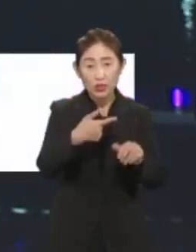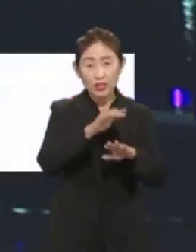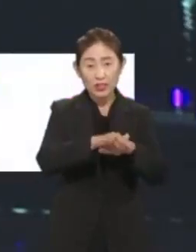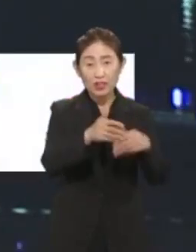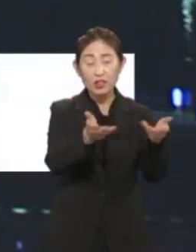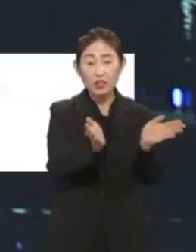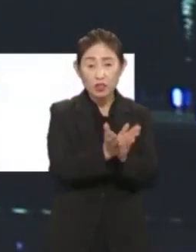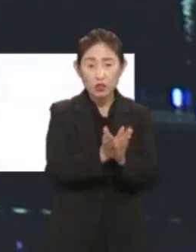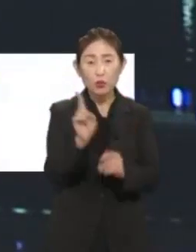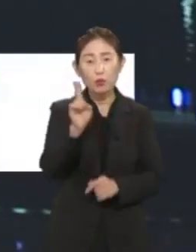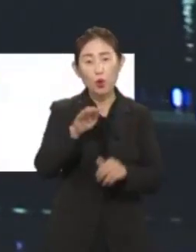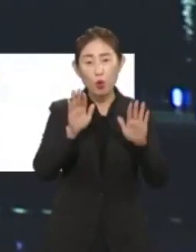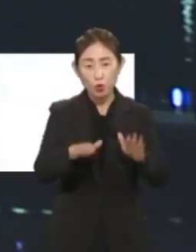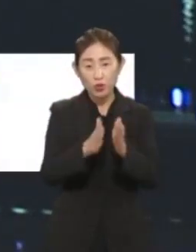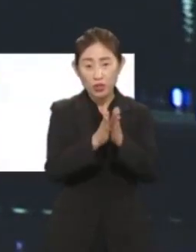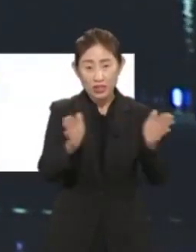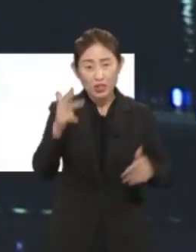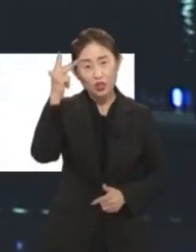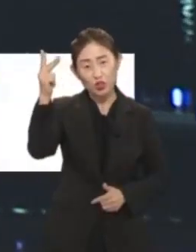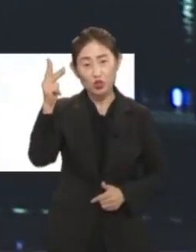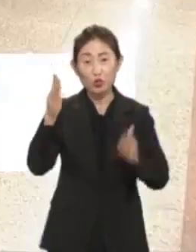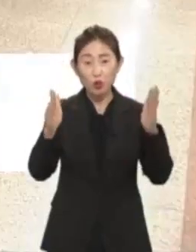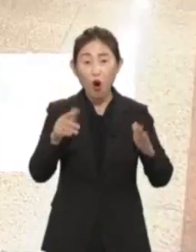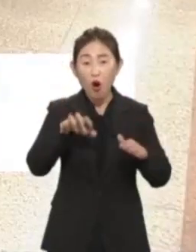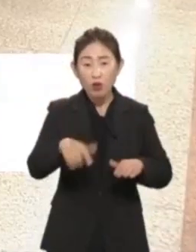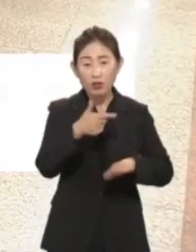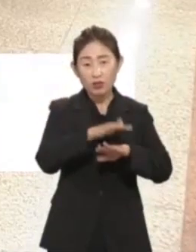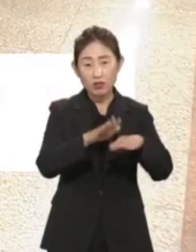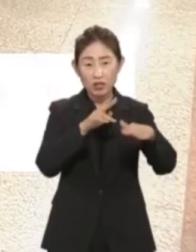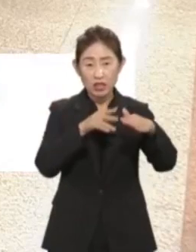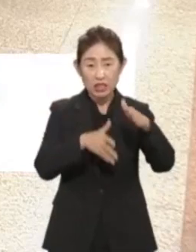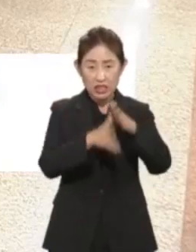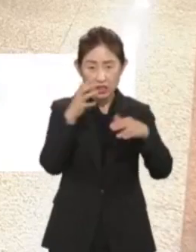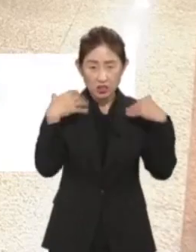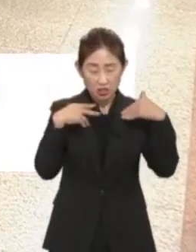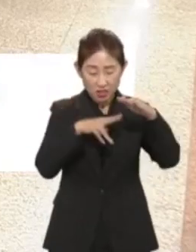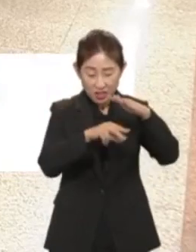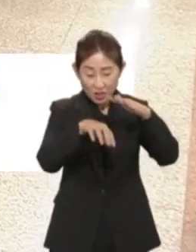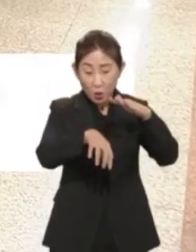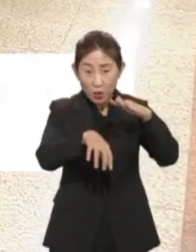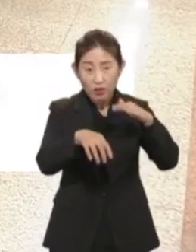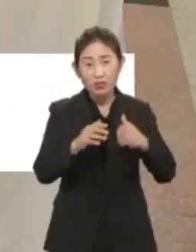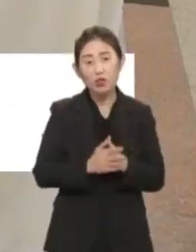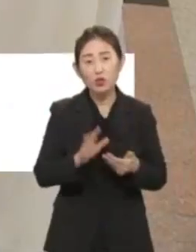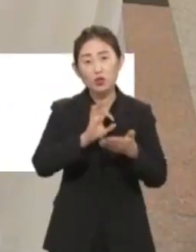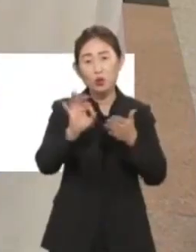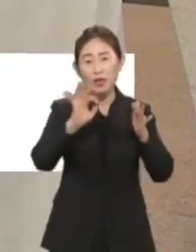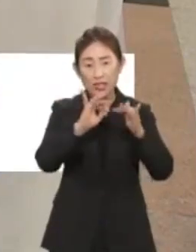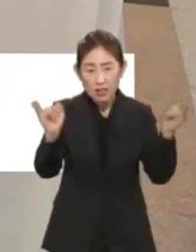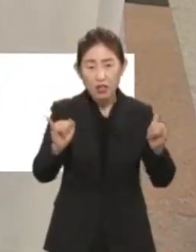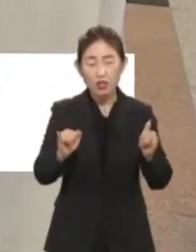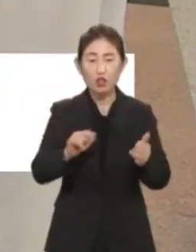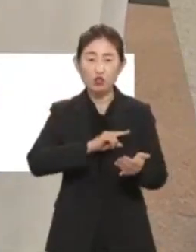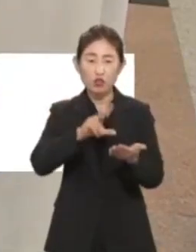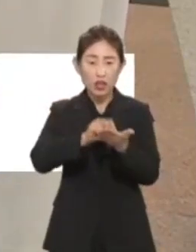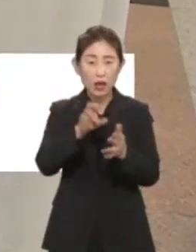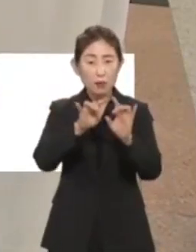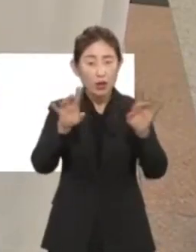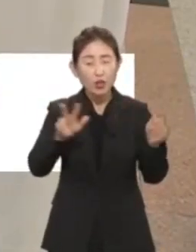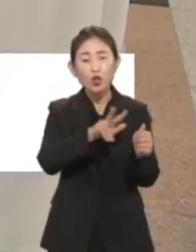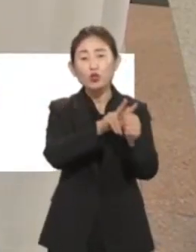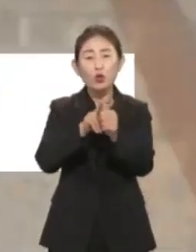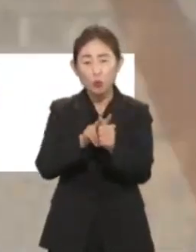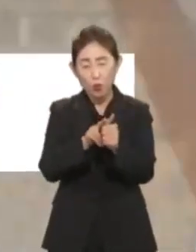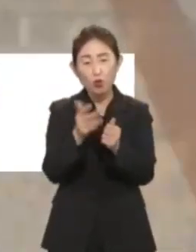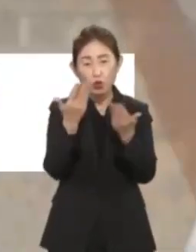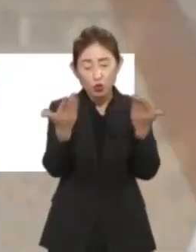소비자교육중앙회 대전시 지부가 오늘부터 일주일 동안 대전시청 지하철 역사에서 소비자에게 찾아가는 주제별 정보